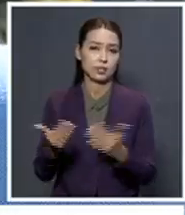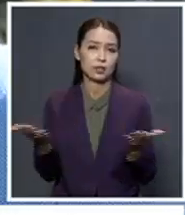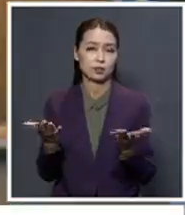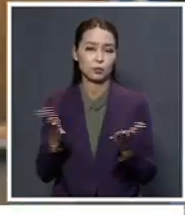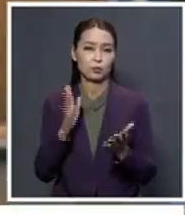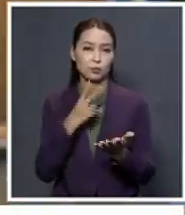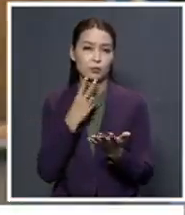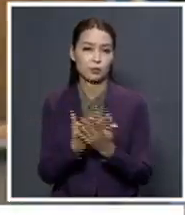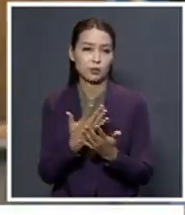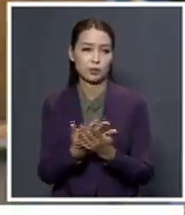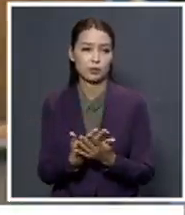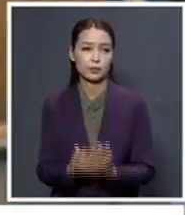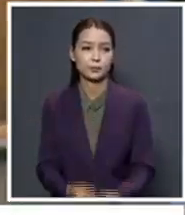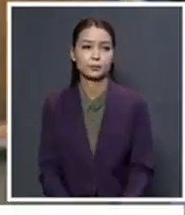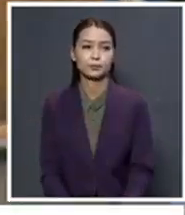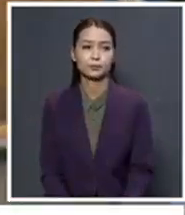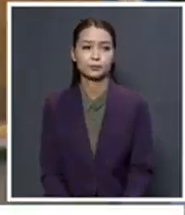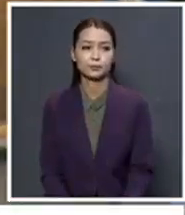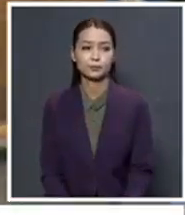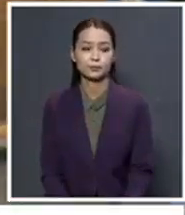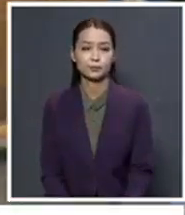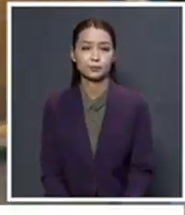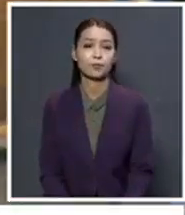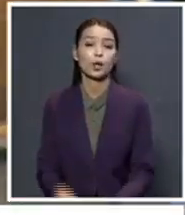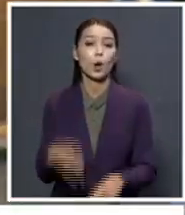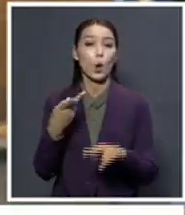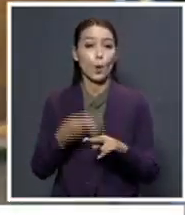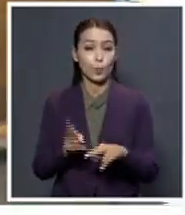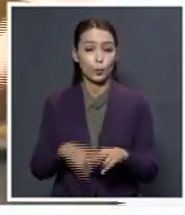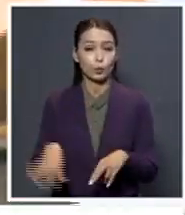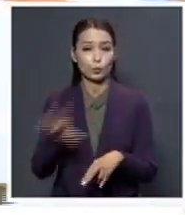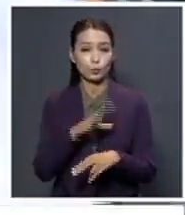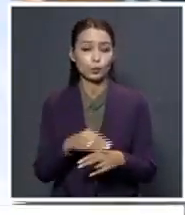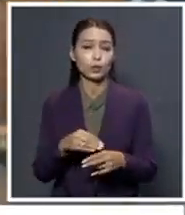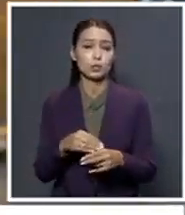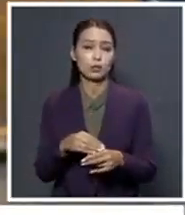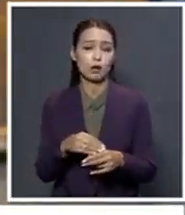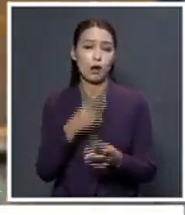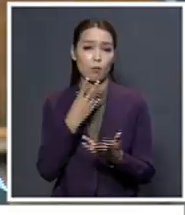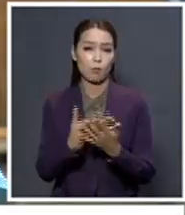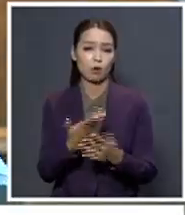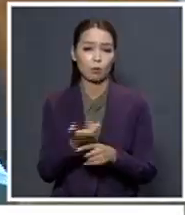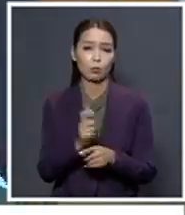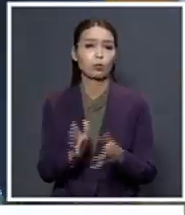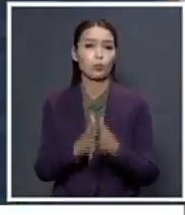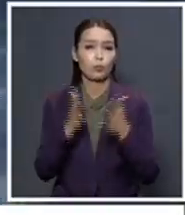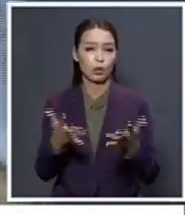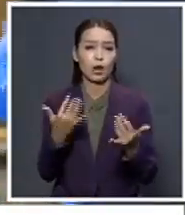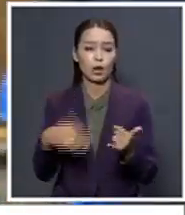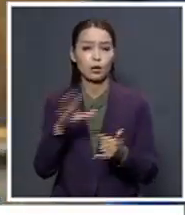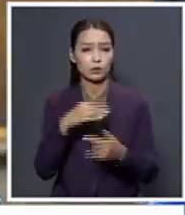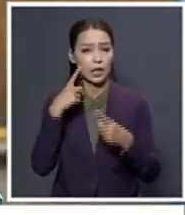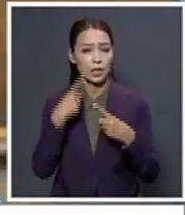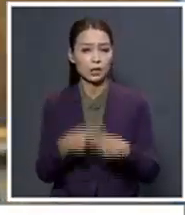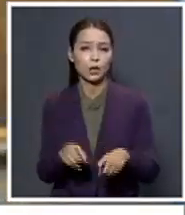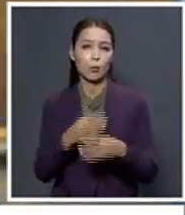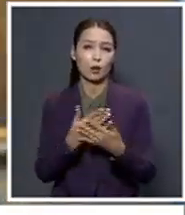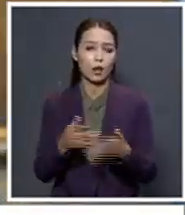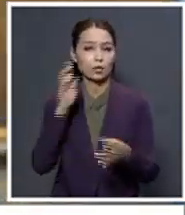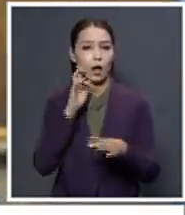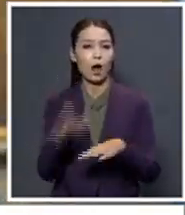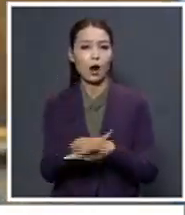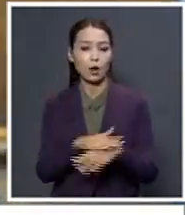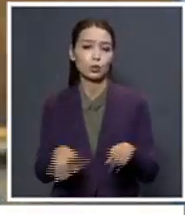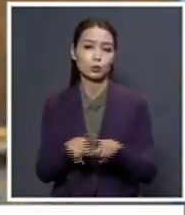бірінде көтеріледі. Этот форум дает, во-первых. Бұл жиынның берері көп, өйткені Орталық Азия елдерінде интеграциялық процестер мемлекеттік